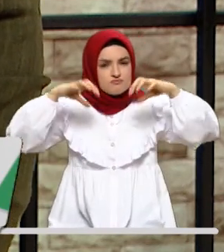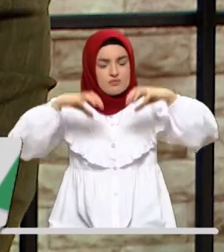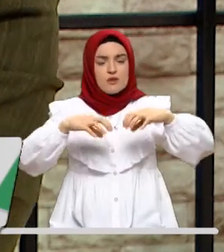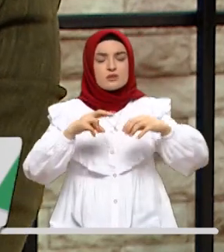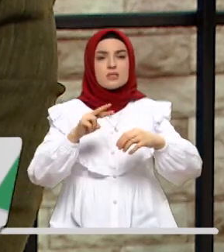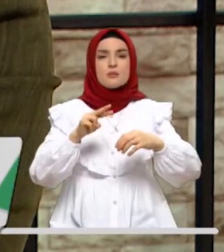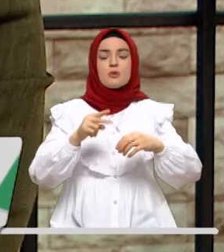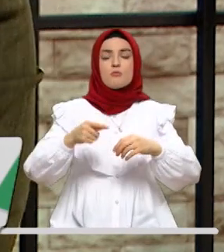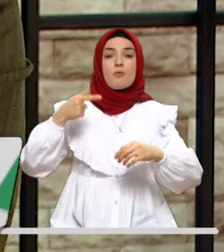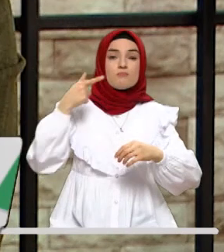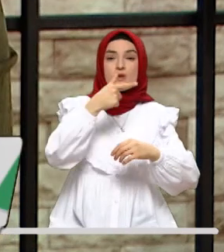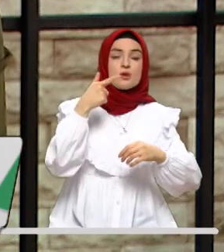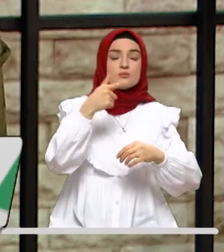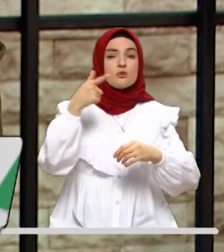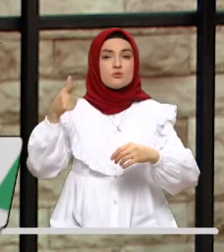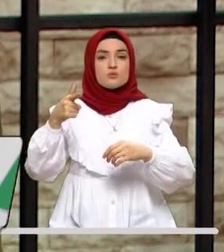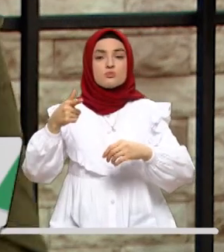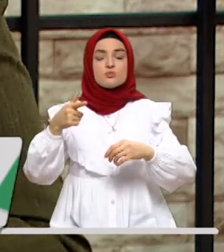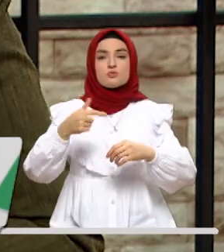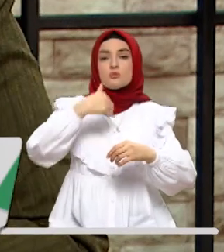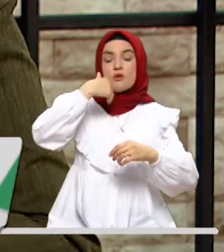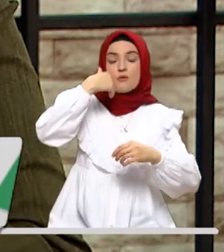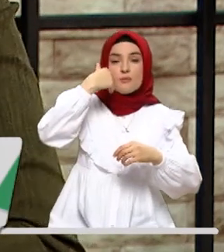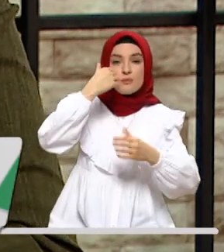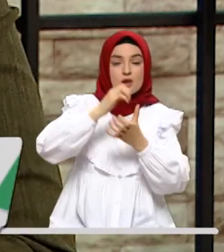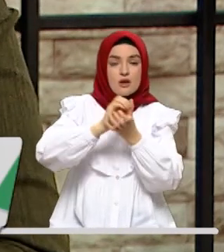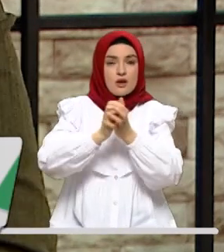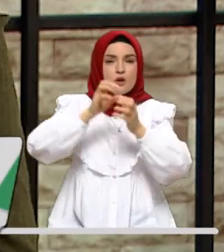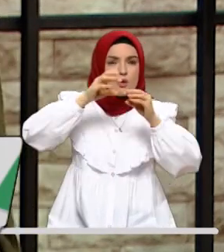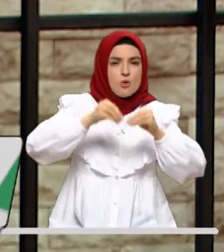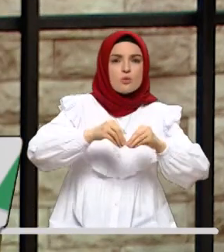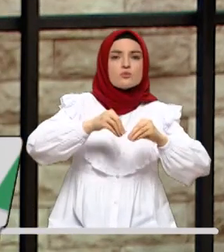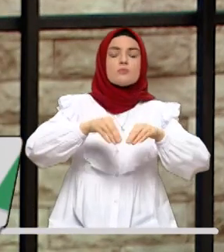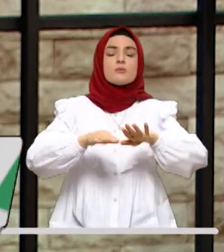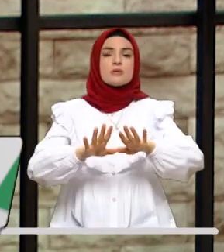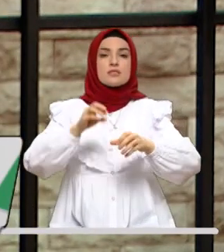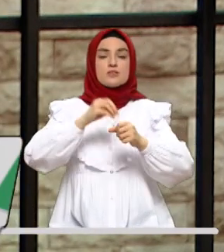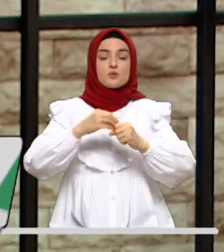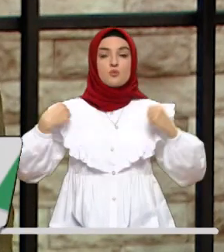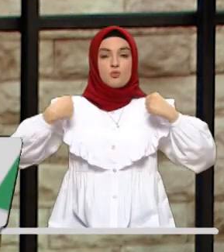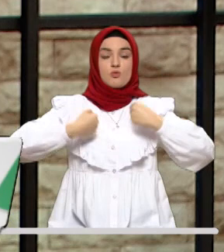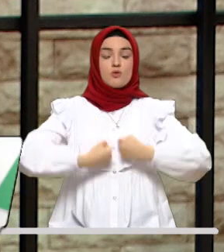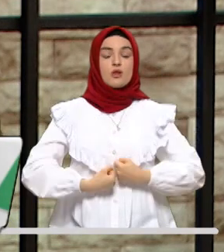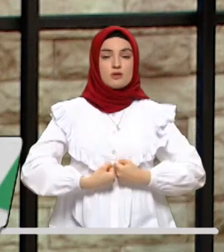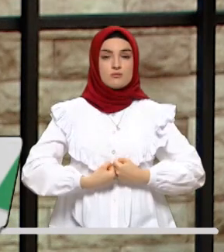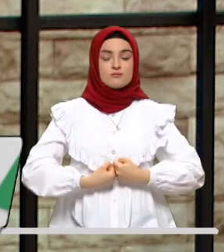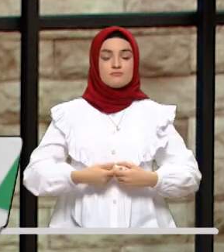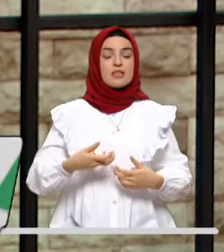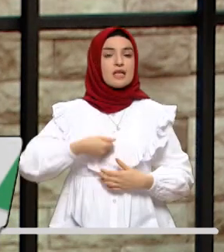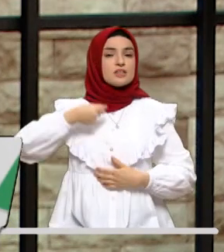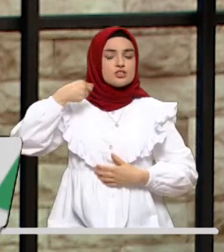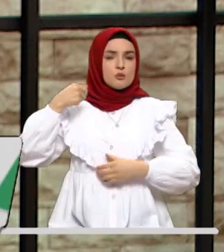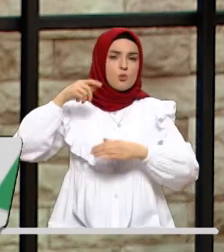ve kurşunlara kar ve yağmur düşmesin diye üzerinde bulunan kazağını, hırkasını çıkartmış. Kendisi